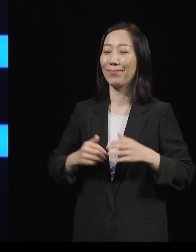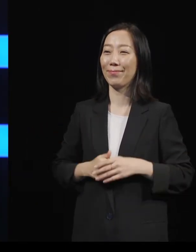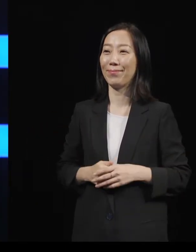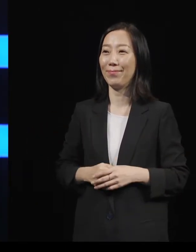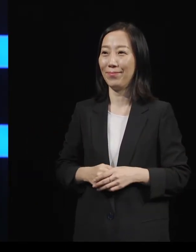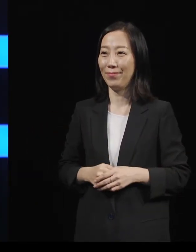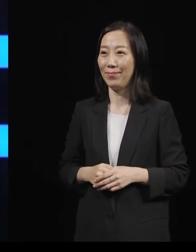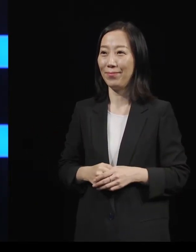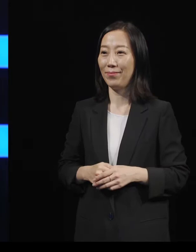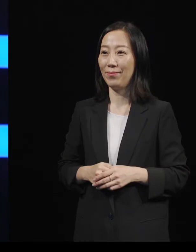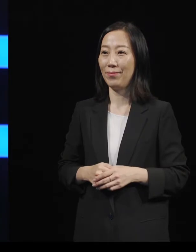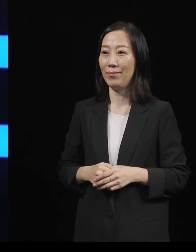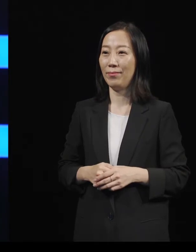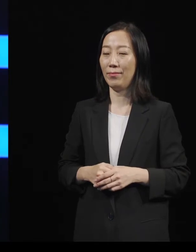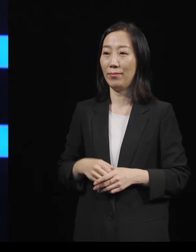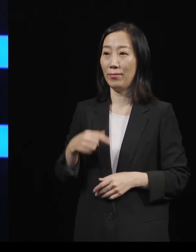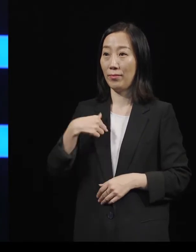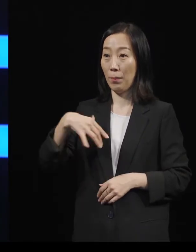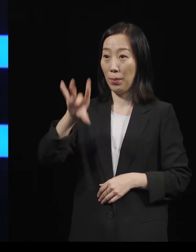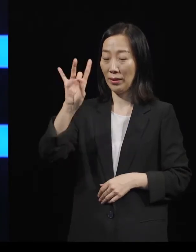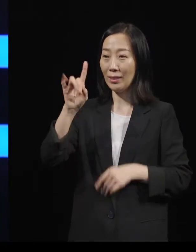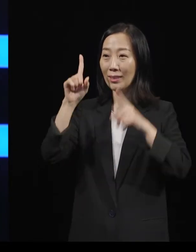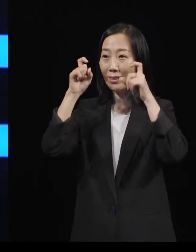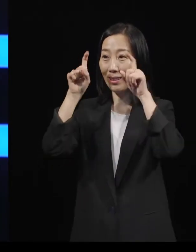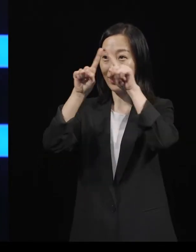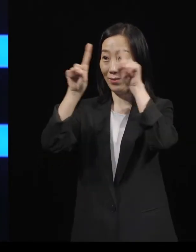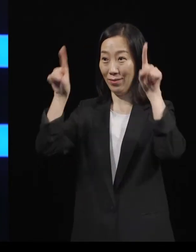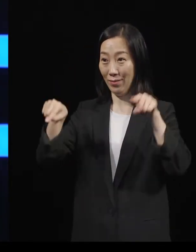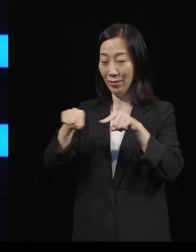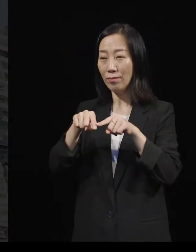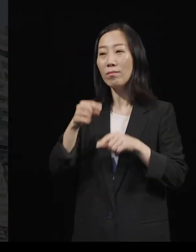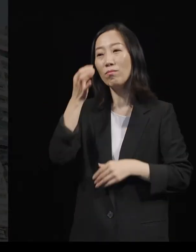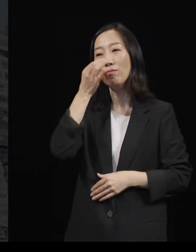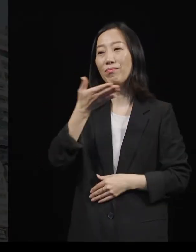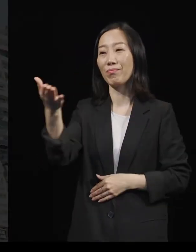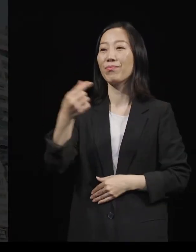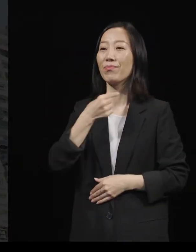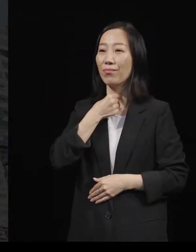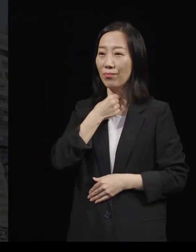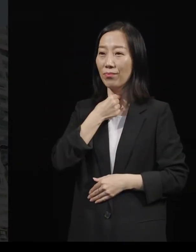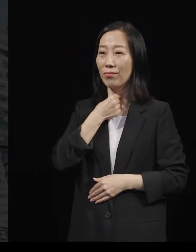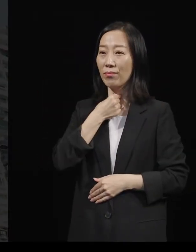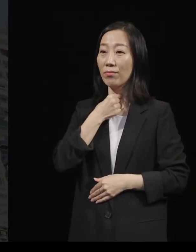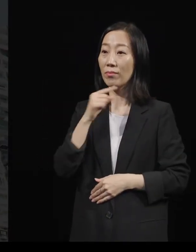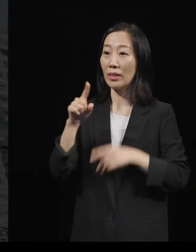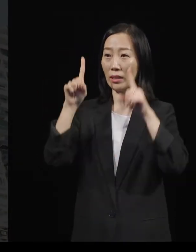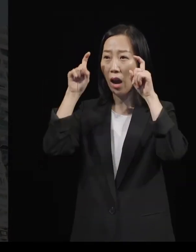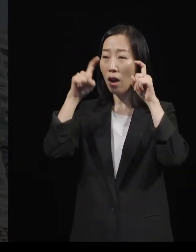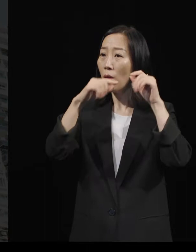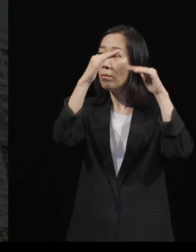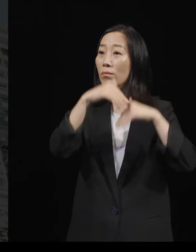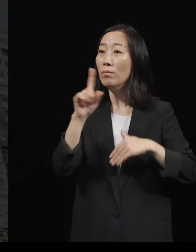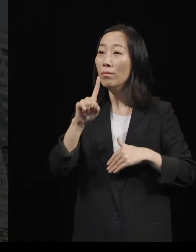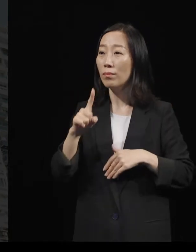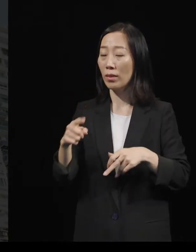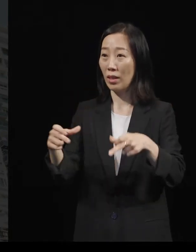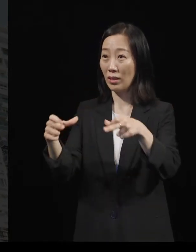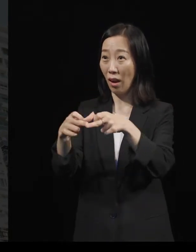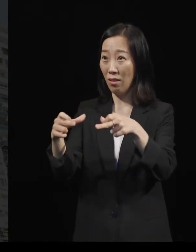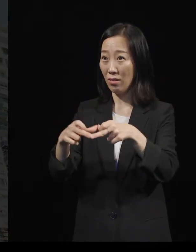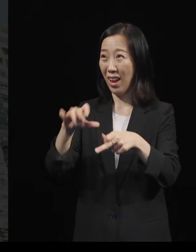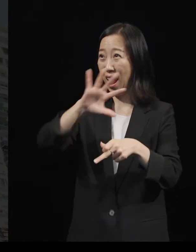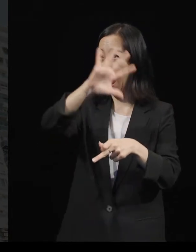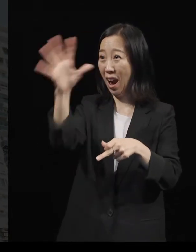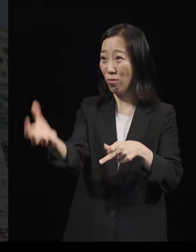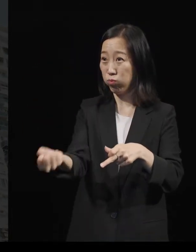제가 시작하기에 앞서서 사진 한 장을 먼저 보고 싶은데요. 자, 이 사진입니다. 장애인 씨,